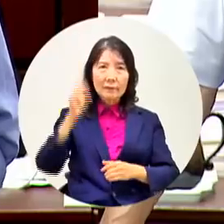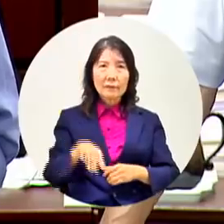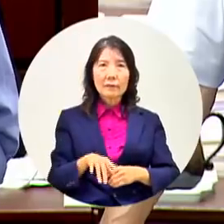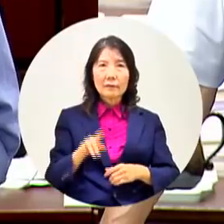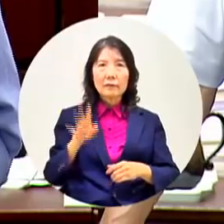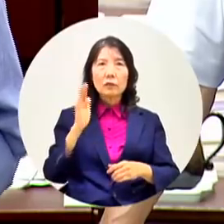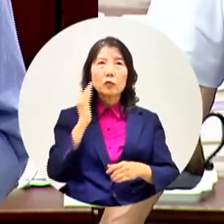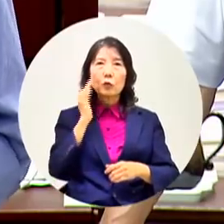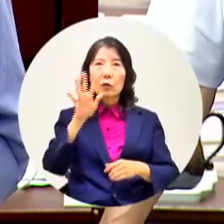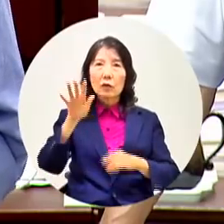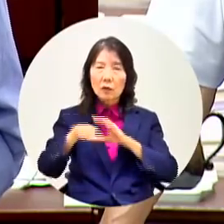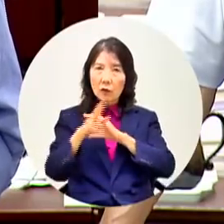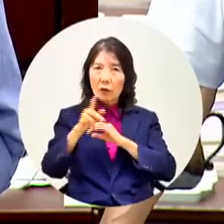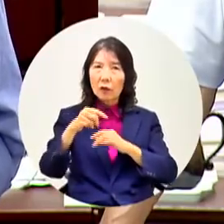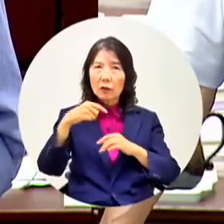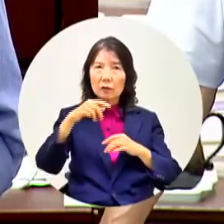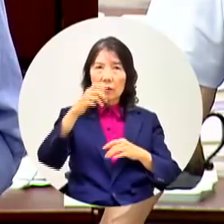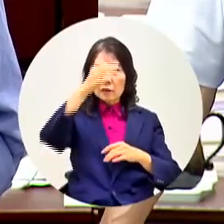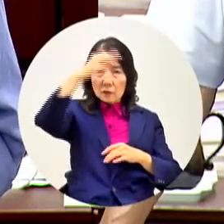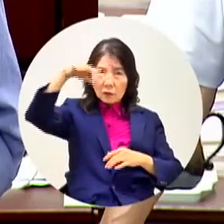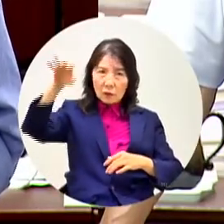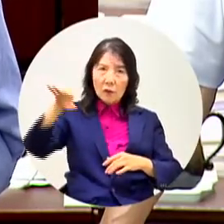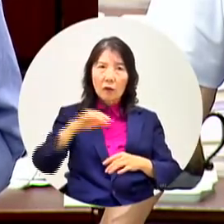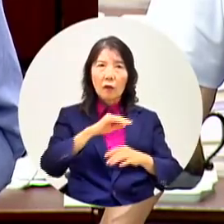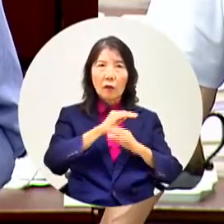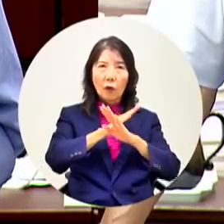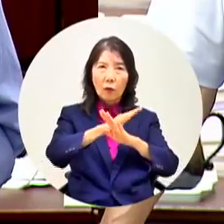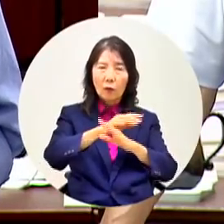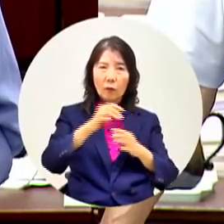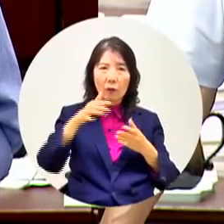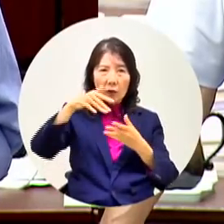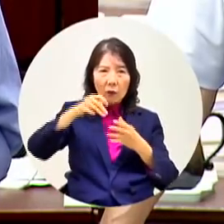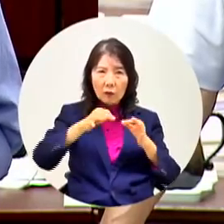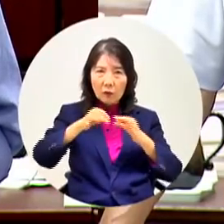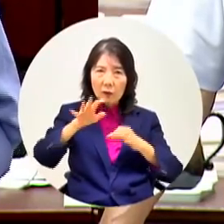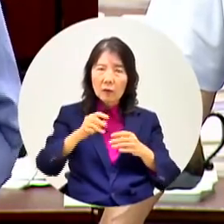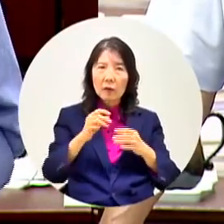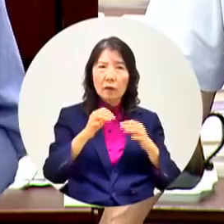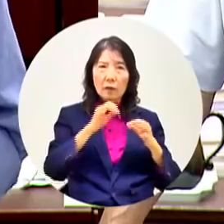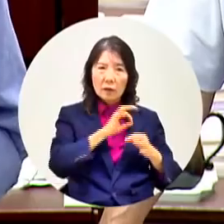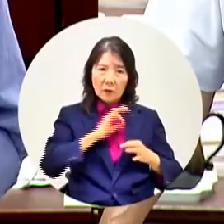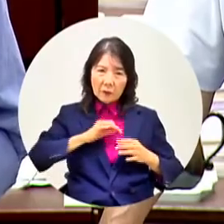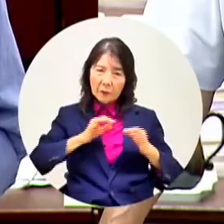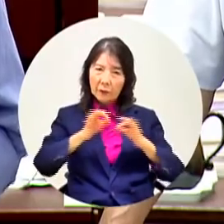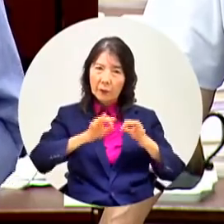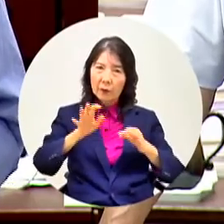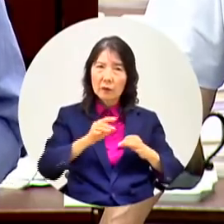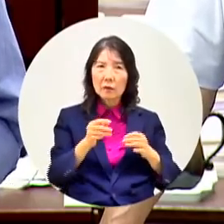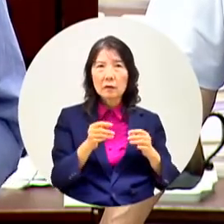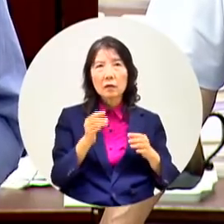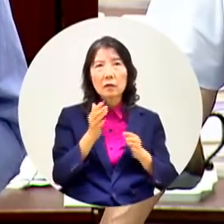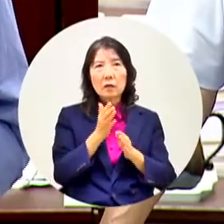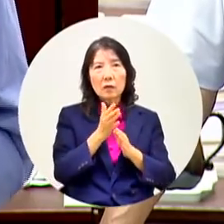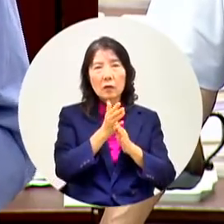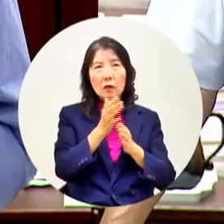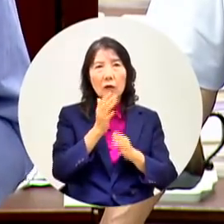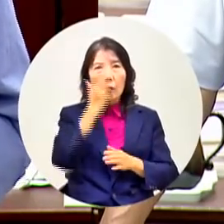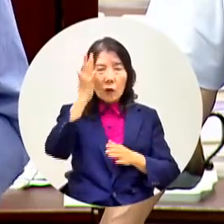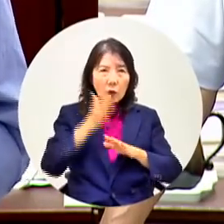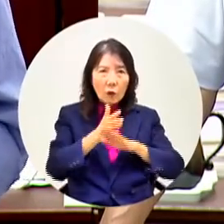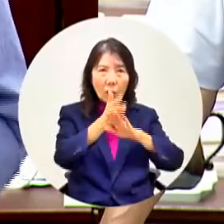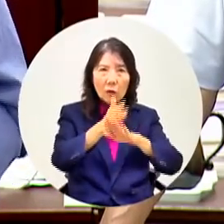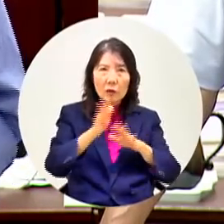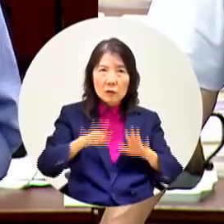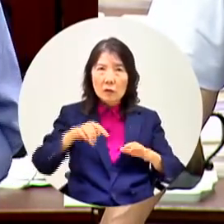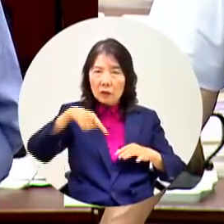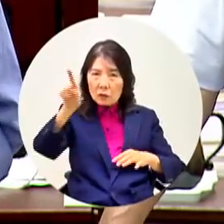凤山去看所有的夜市跟餐厅，包括过去卖珠宝的欧米亚给，没有游览车哦。现在去5辆、10辆游览